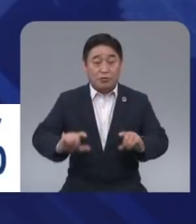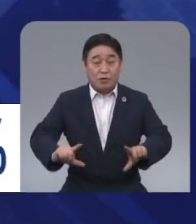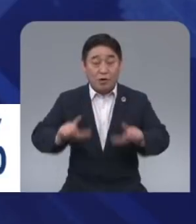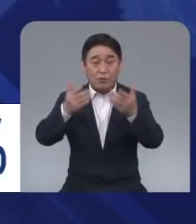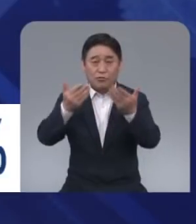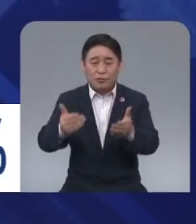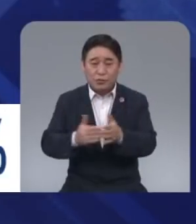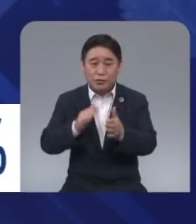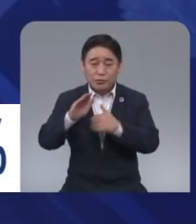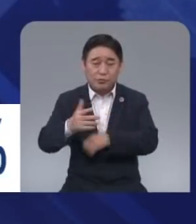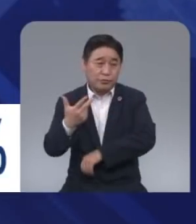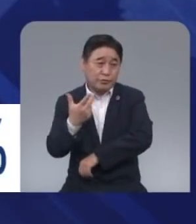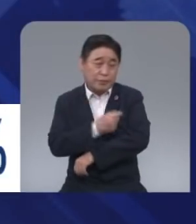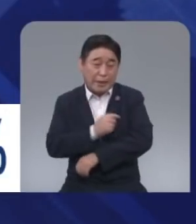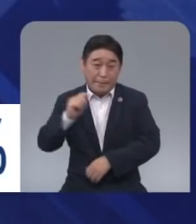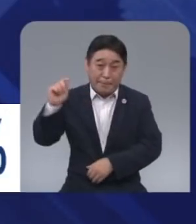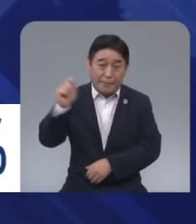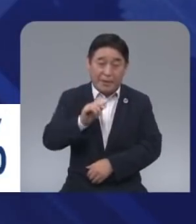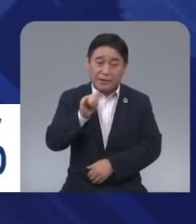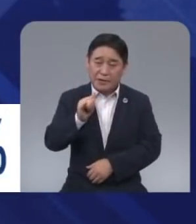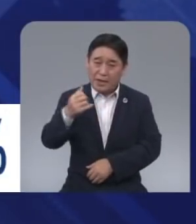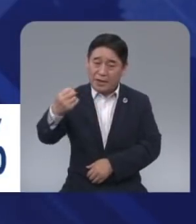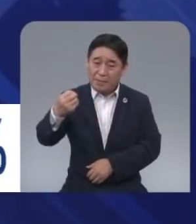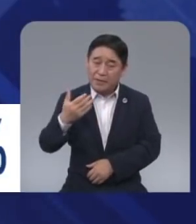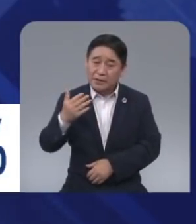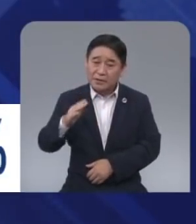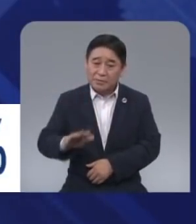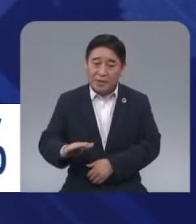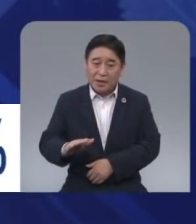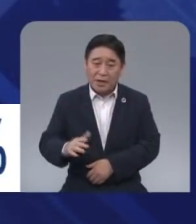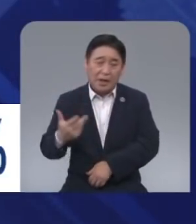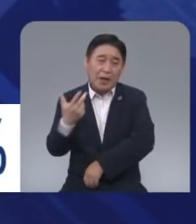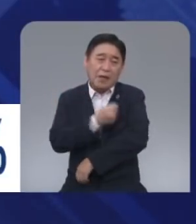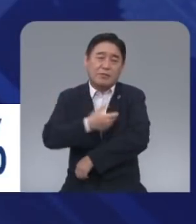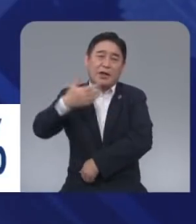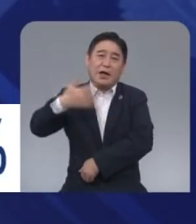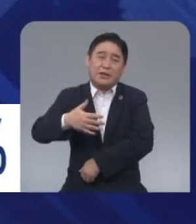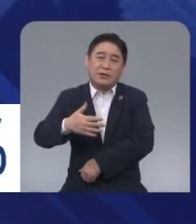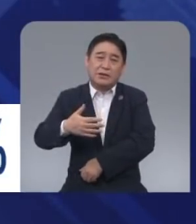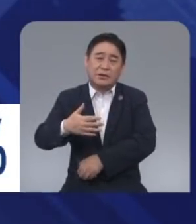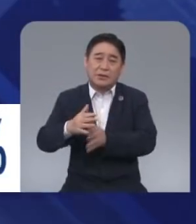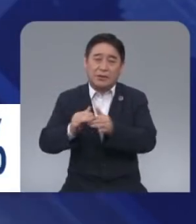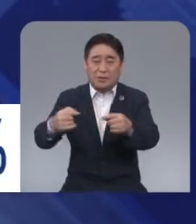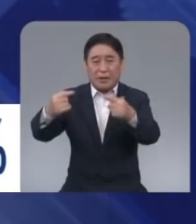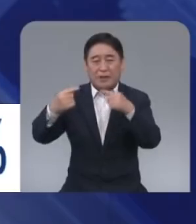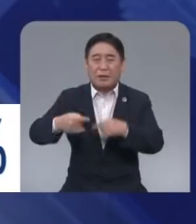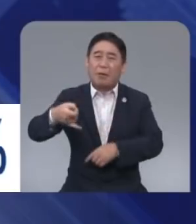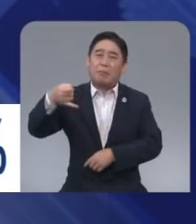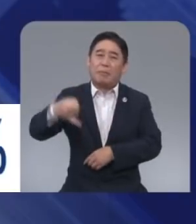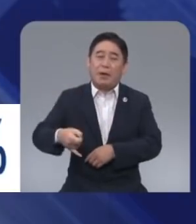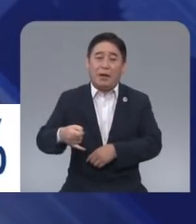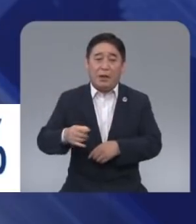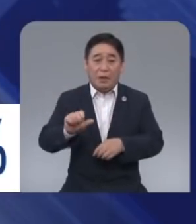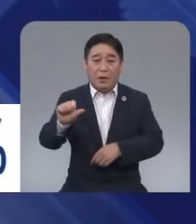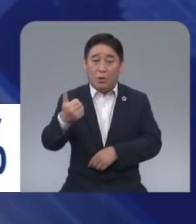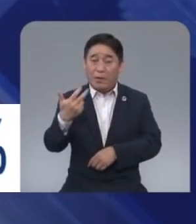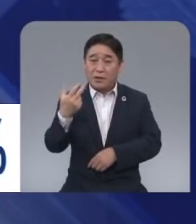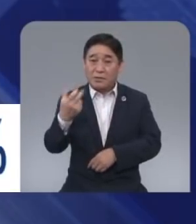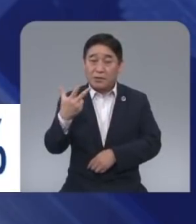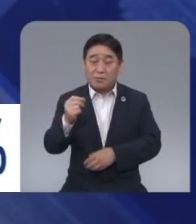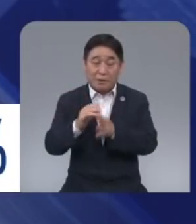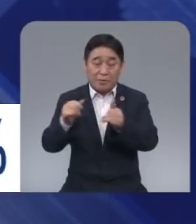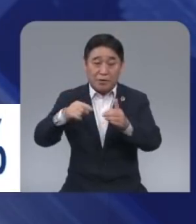추석 연휴 이후 백신 접종에 속도가 붙었다고는 하지만 보신 것처럼 미접종자들의 참여율은 여전히 저조합니다. 577만 명